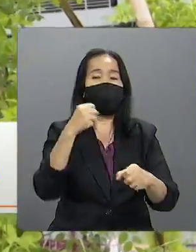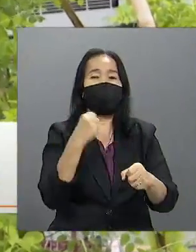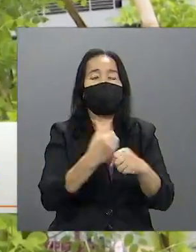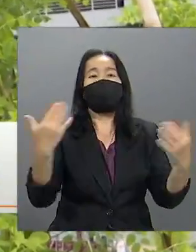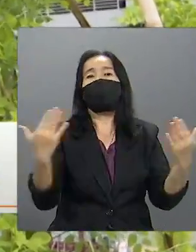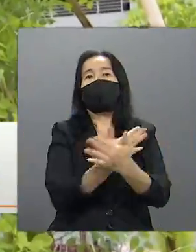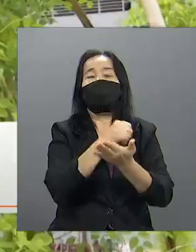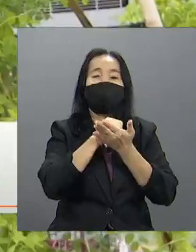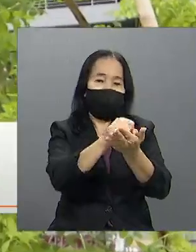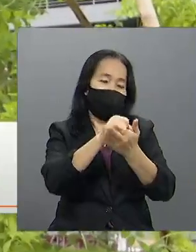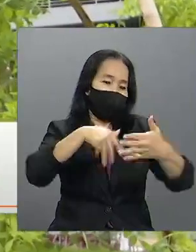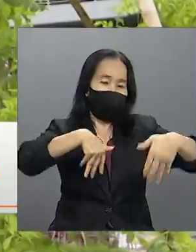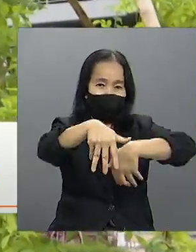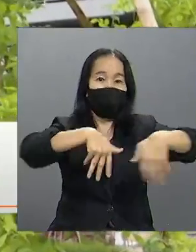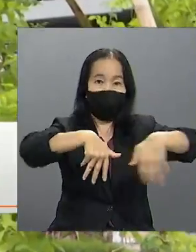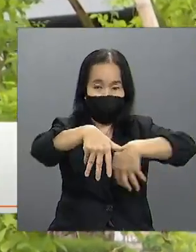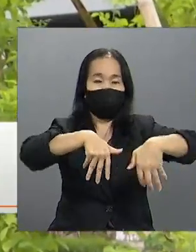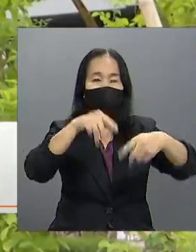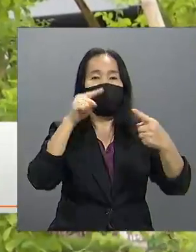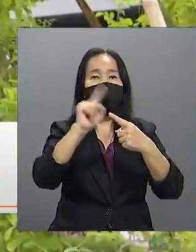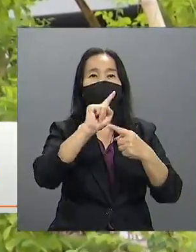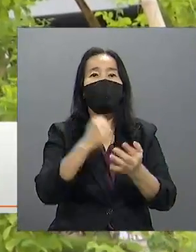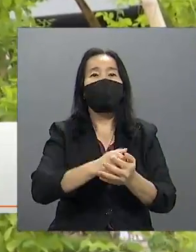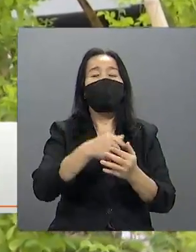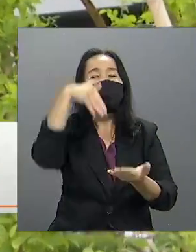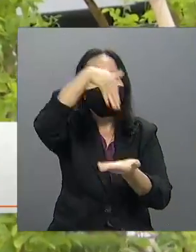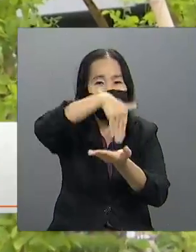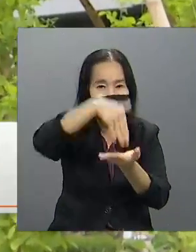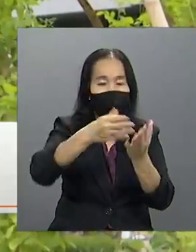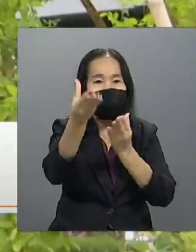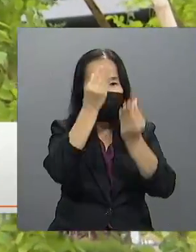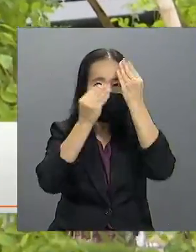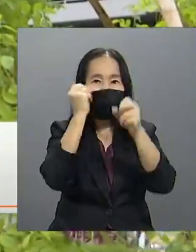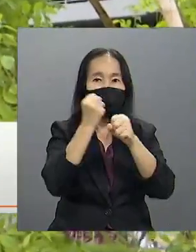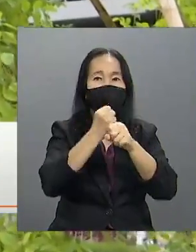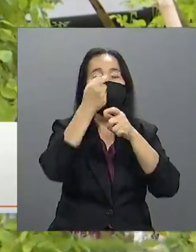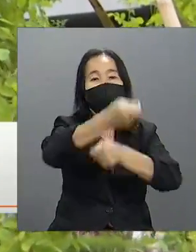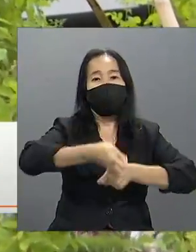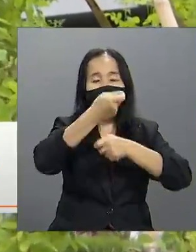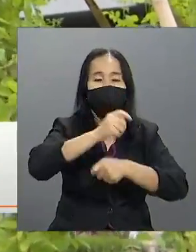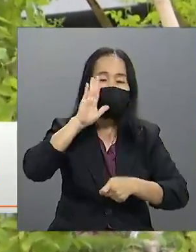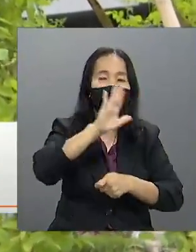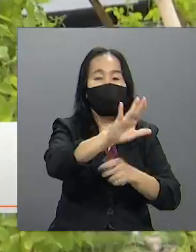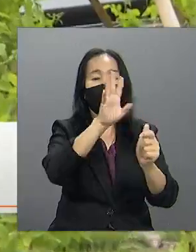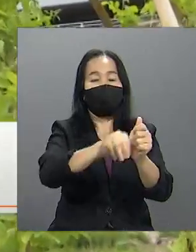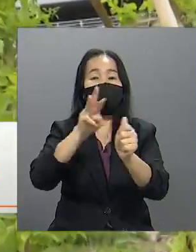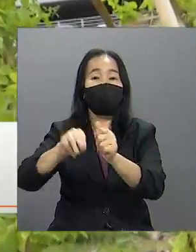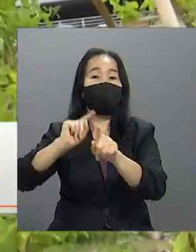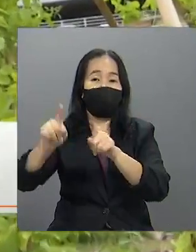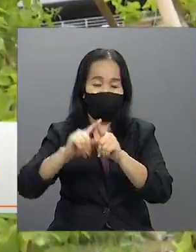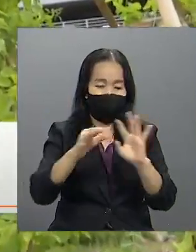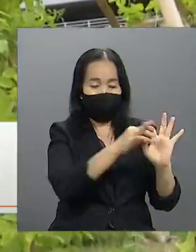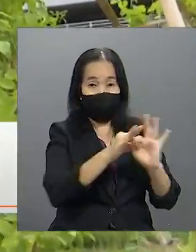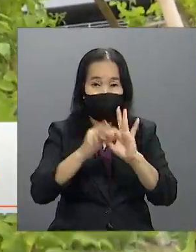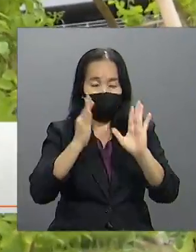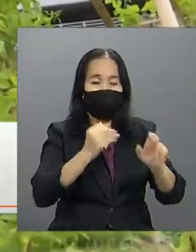ขึ้นทั้งในเรื่องของการเป็นแหล่งเรียนรู้การทำเกษตรในเมืองนะคะแล้วก็เป็นจุดเชื่อมโยงระหว่างผู้ผลิตสินค้าออร์แกนิก